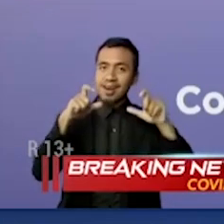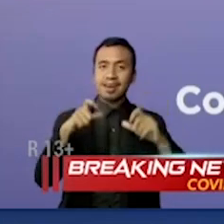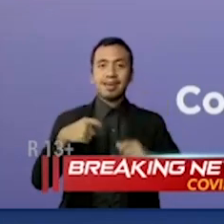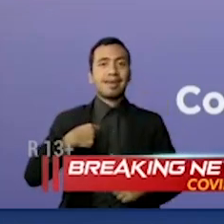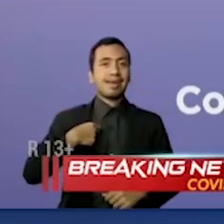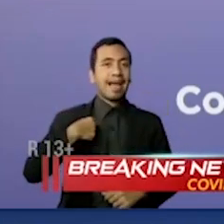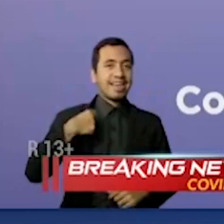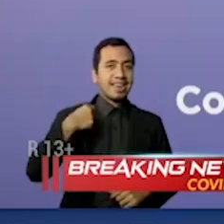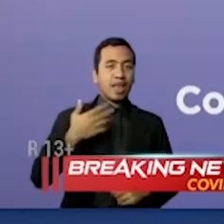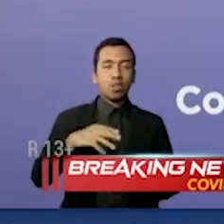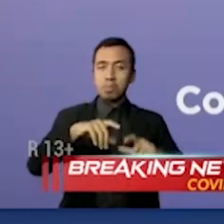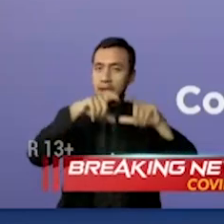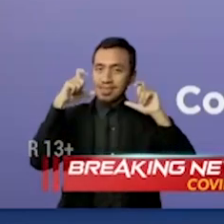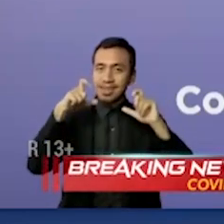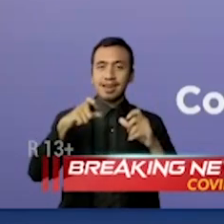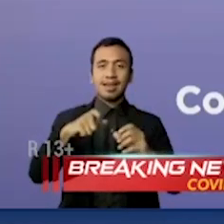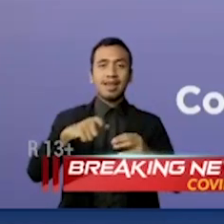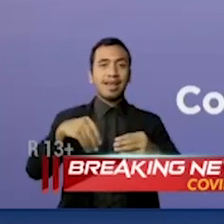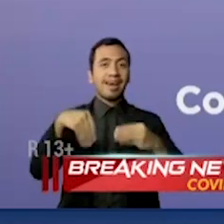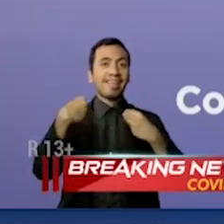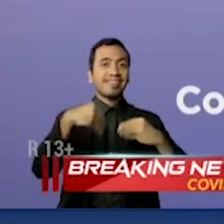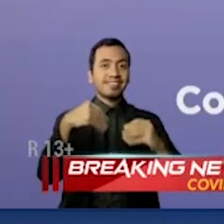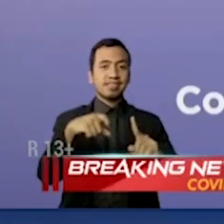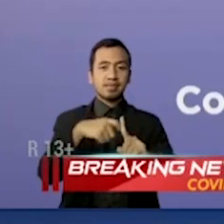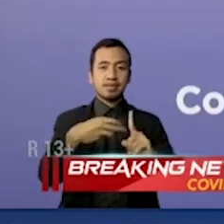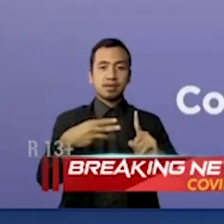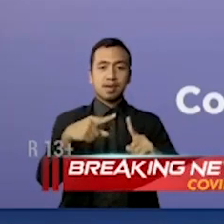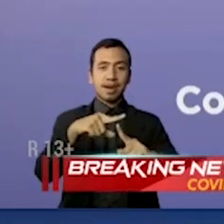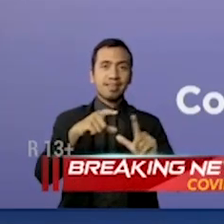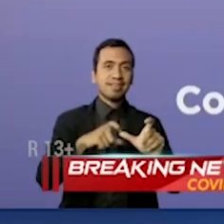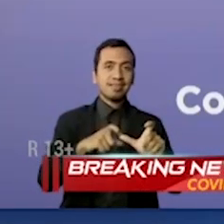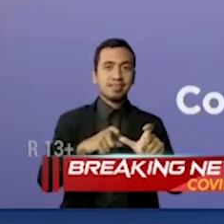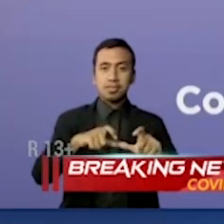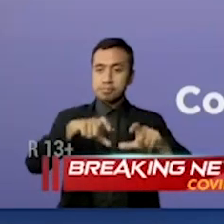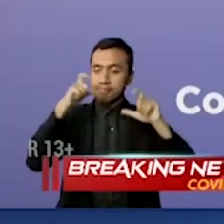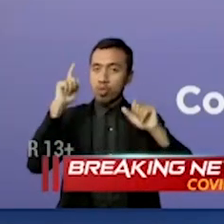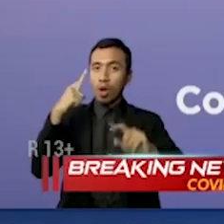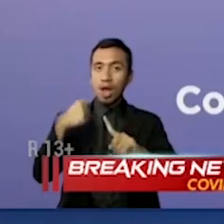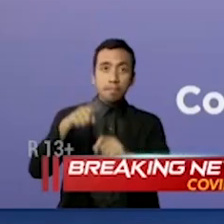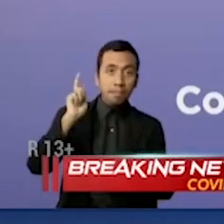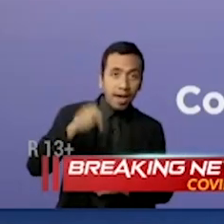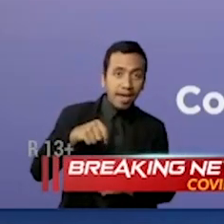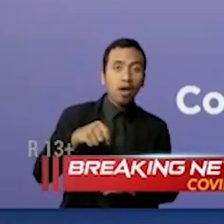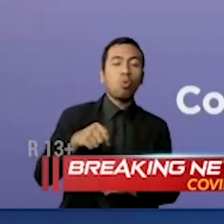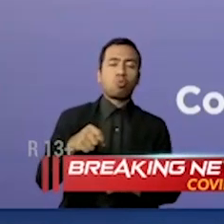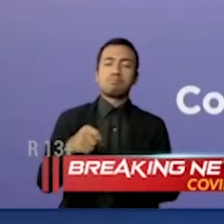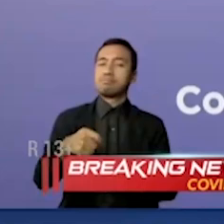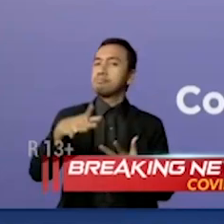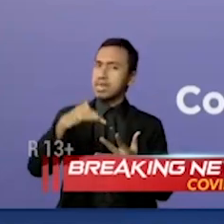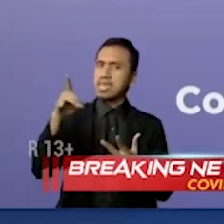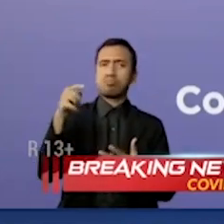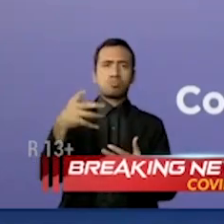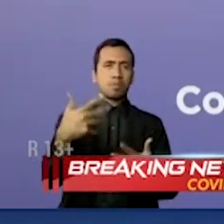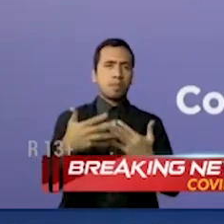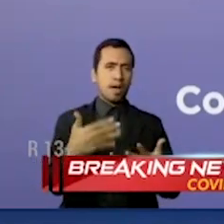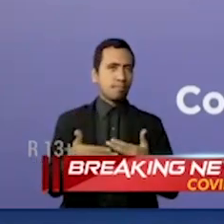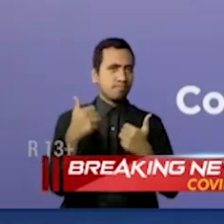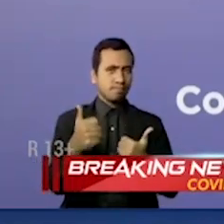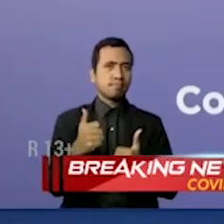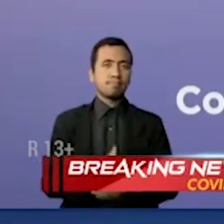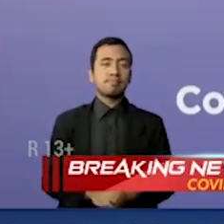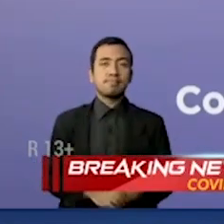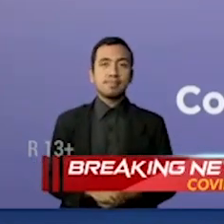masker kertas yang digunakan sekali pakai ini bisa kita pilih Hai